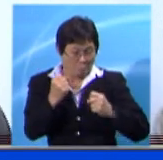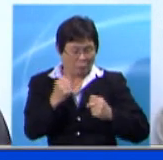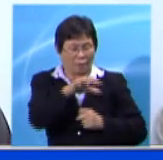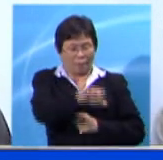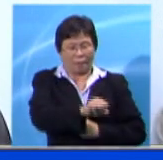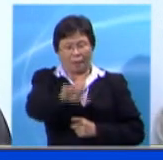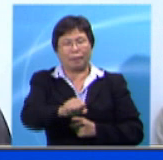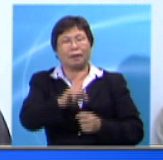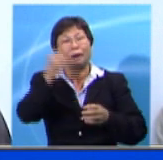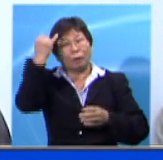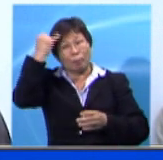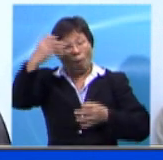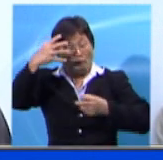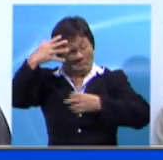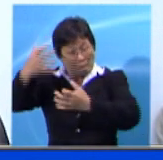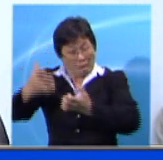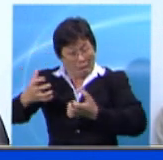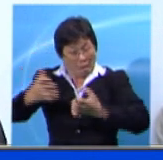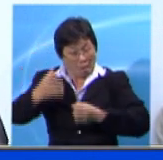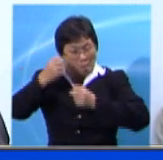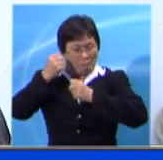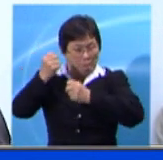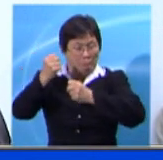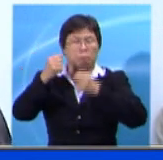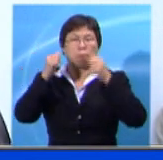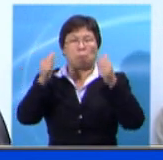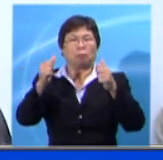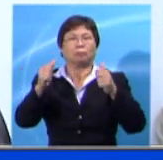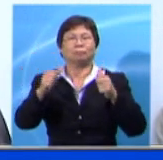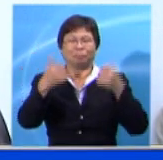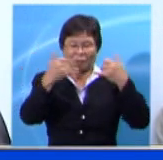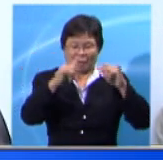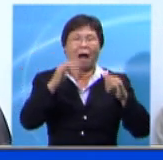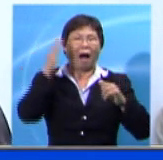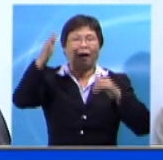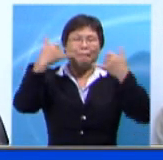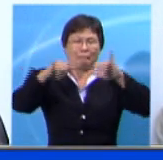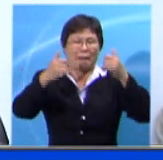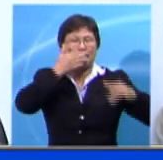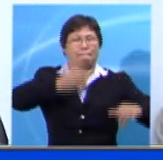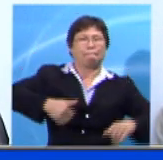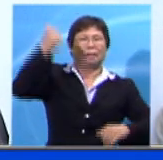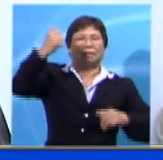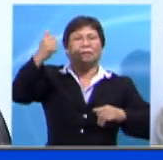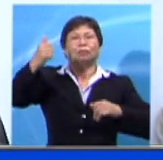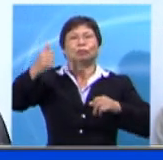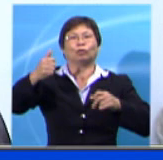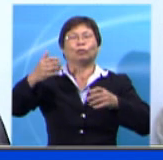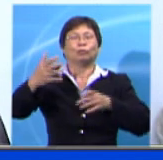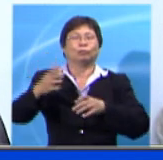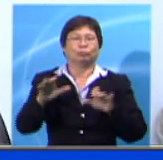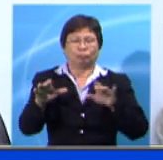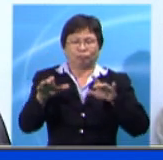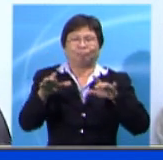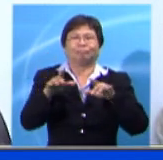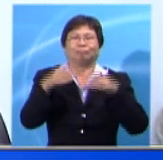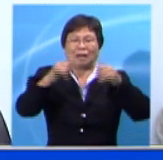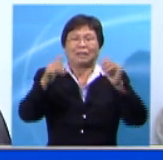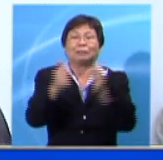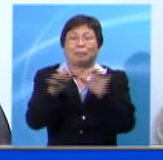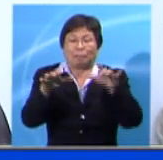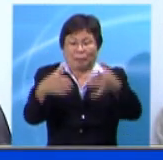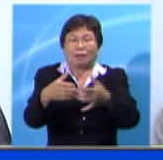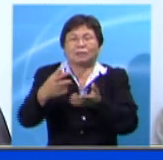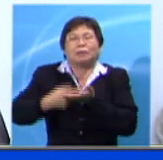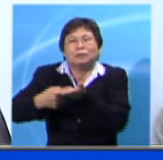pandangan saya kalau kemahuan you terlalu tinggi you akan buat ekstra untuk mencapai sebagai pasukan dan bila saya bincang dengan